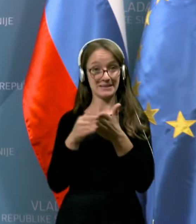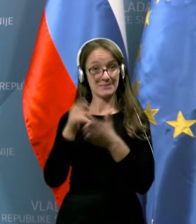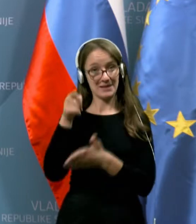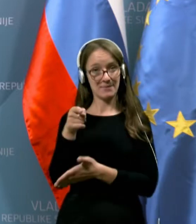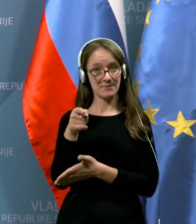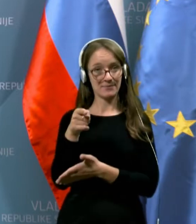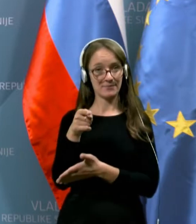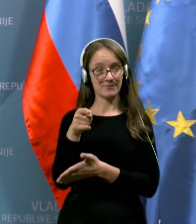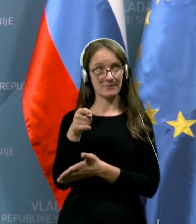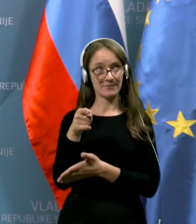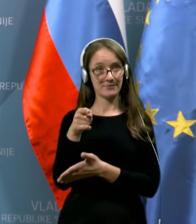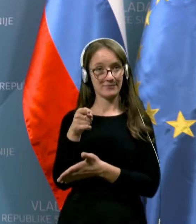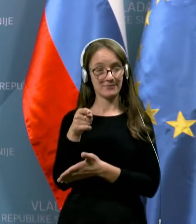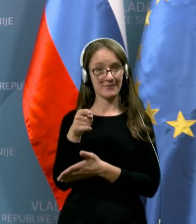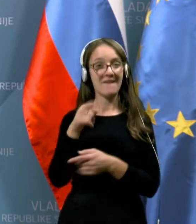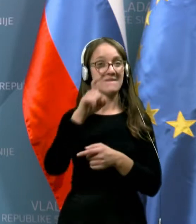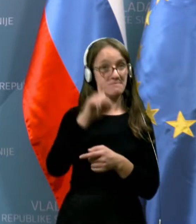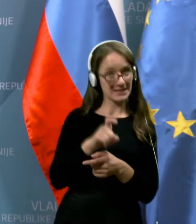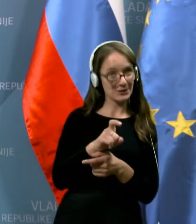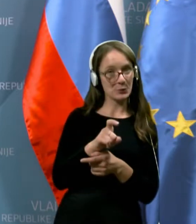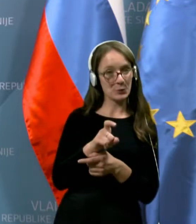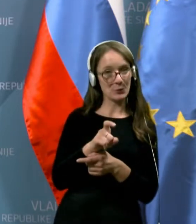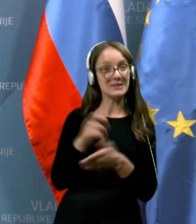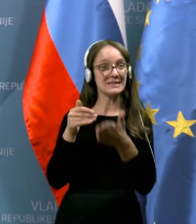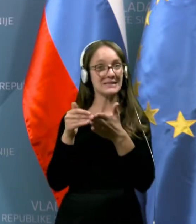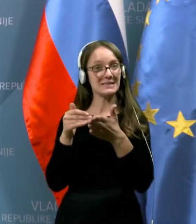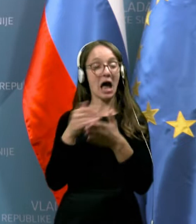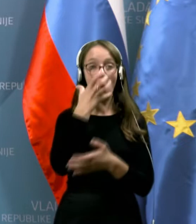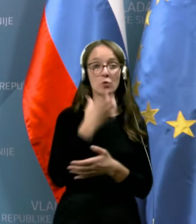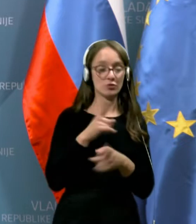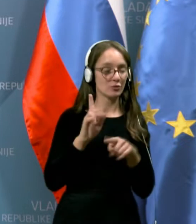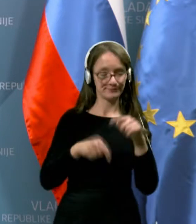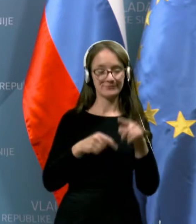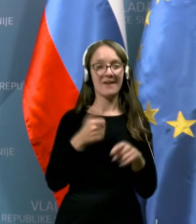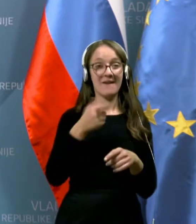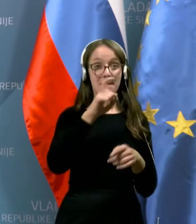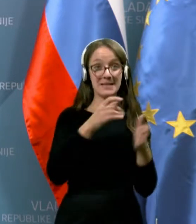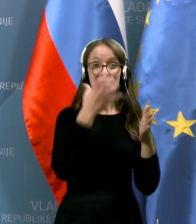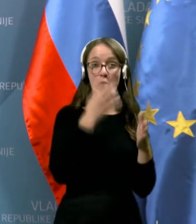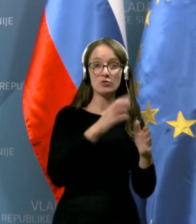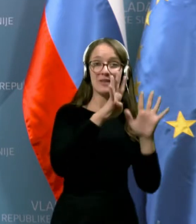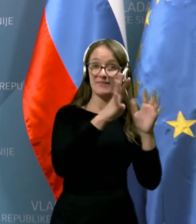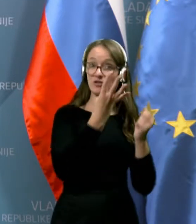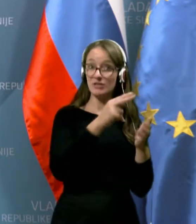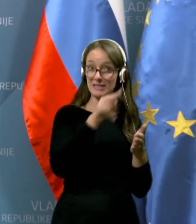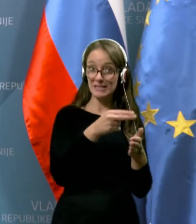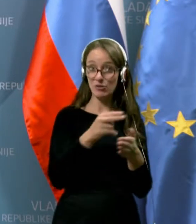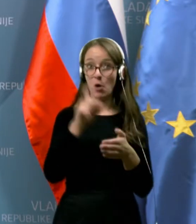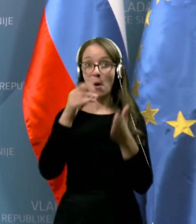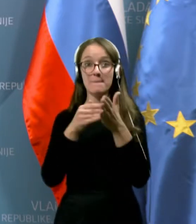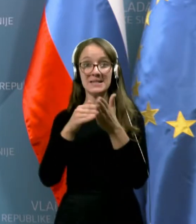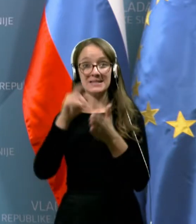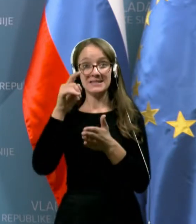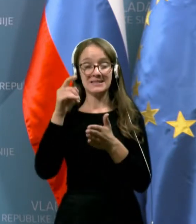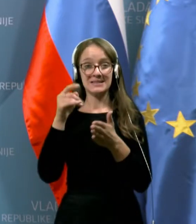49 evrov, v mesecu septembro pa